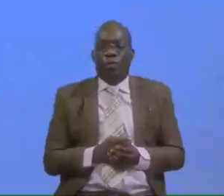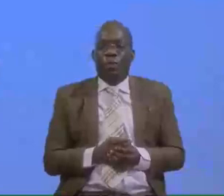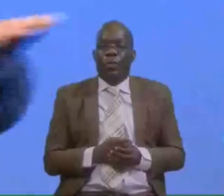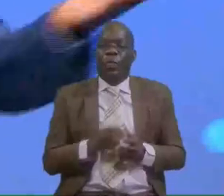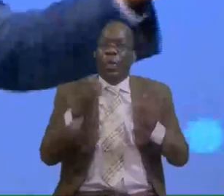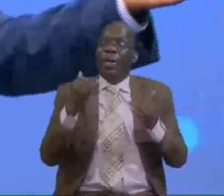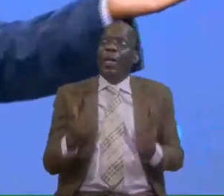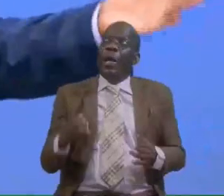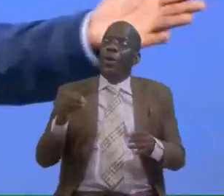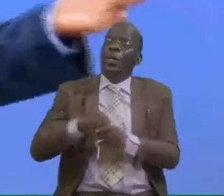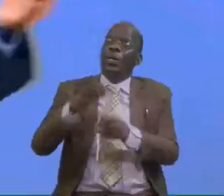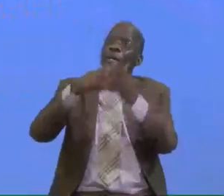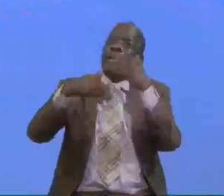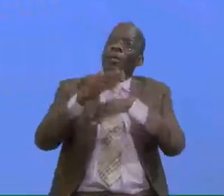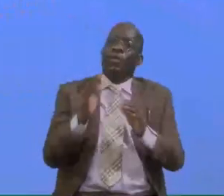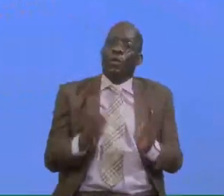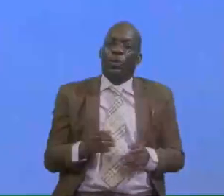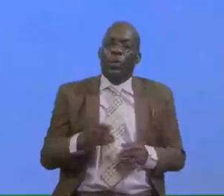Il était au ciel.